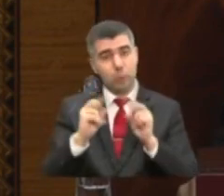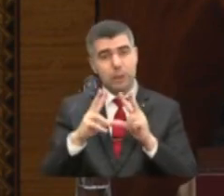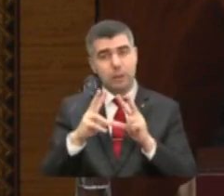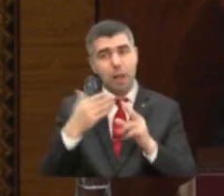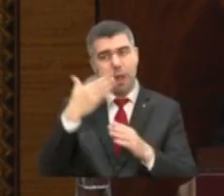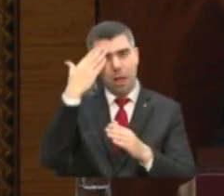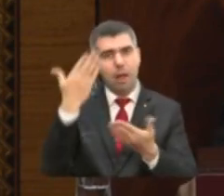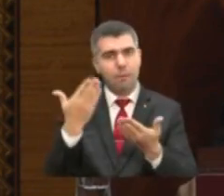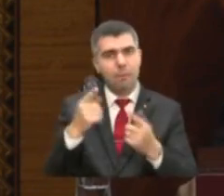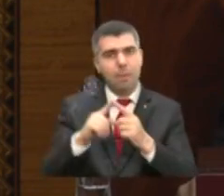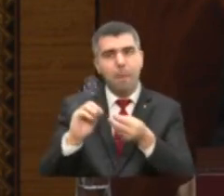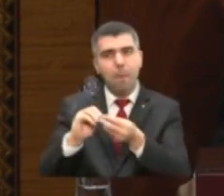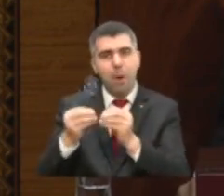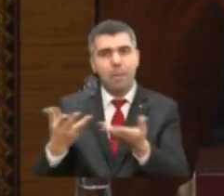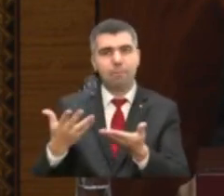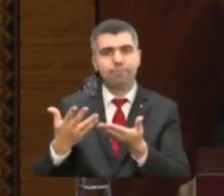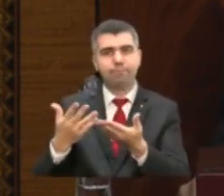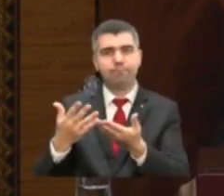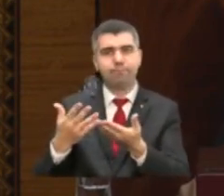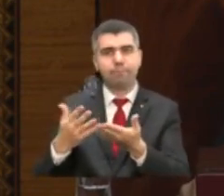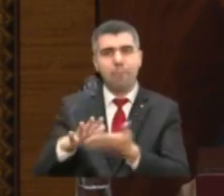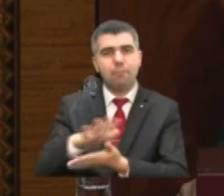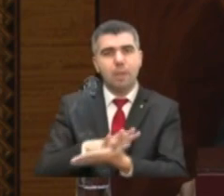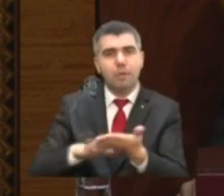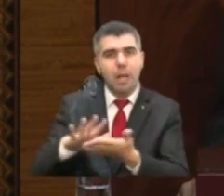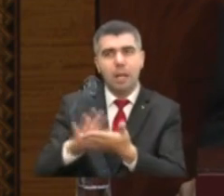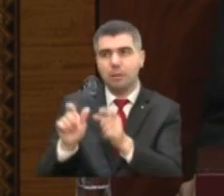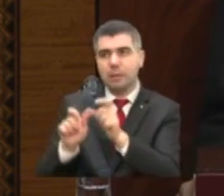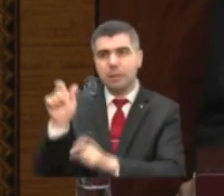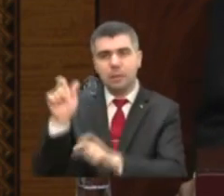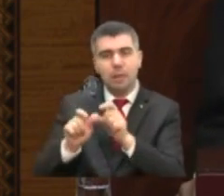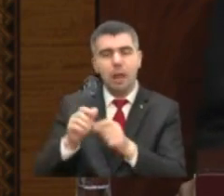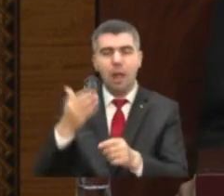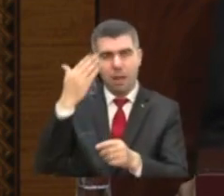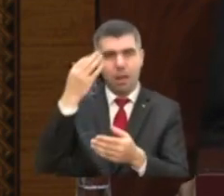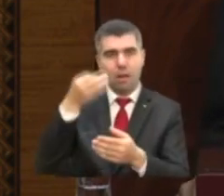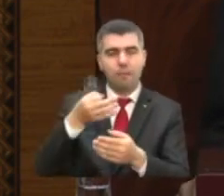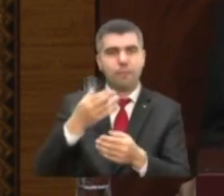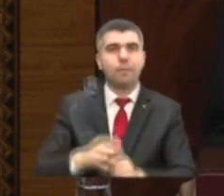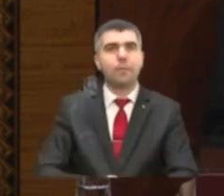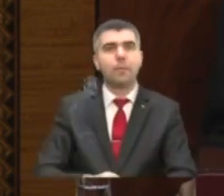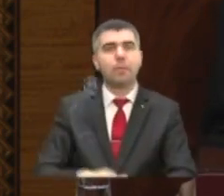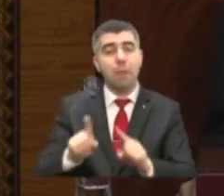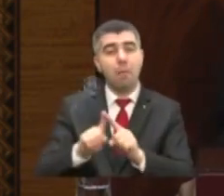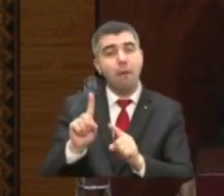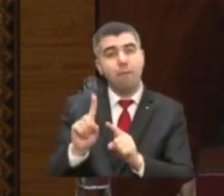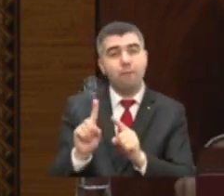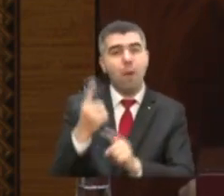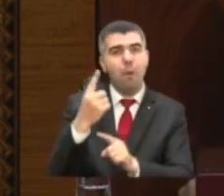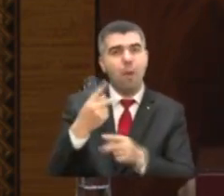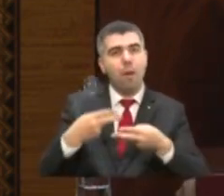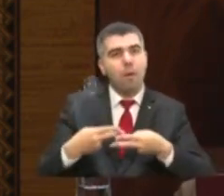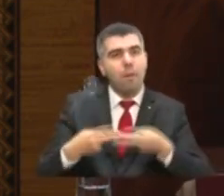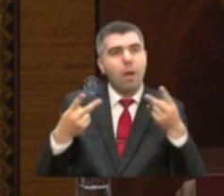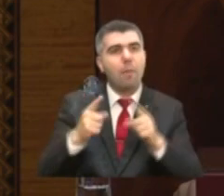الاجتماعي وواعية بضرورة إيلاء الأولوية والاهتمام اللازم